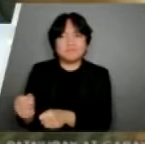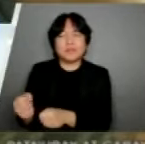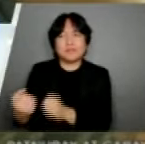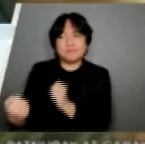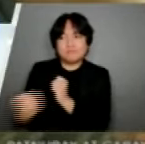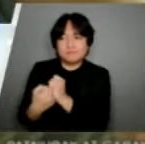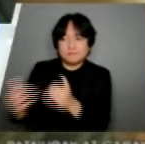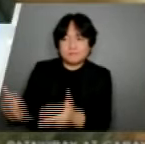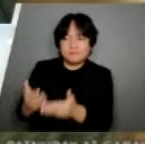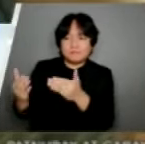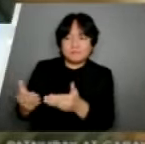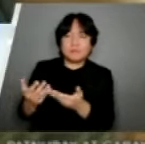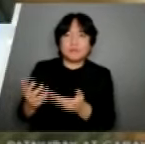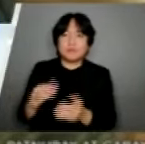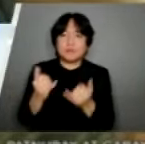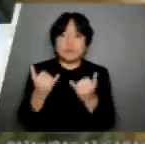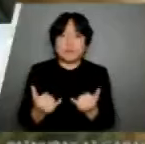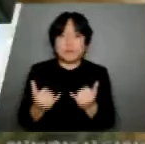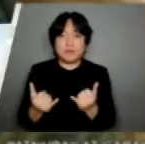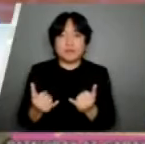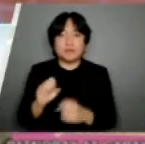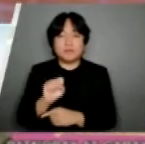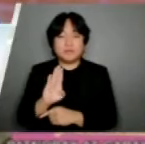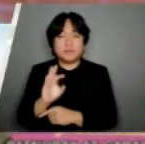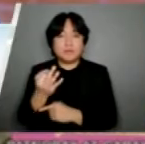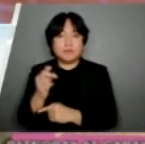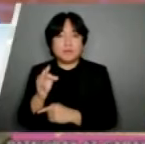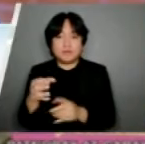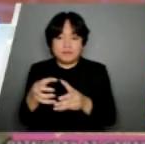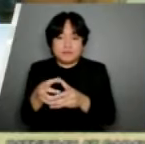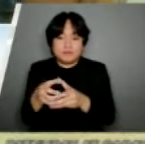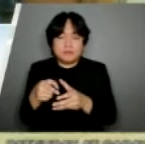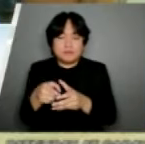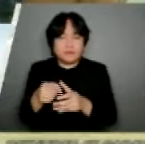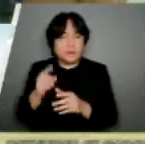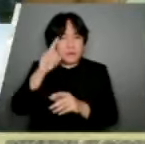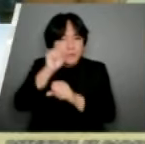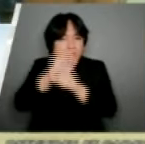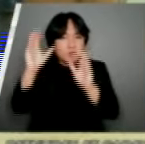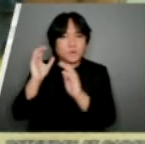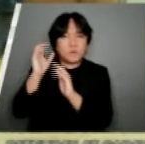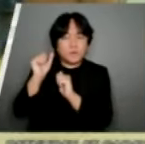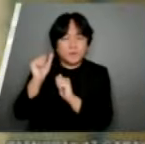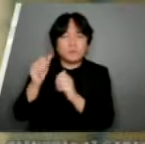para sa SB19, kundi para sa buong P-pop na makilala sa buong mundo.